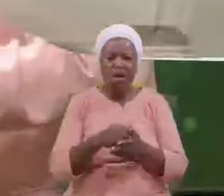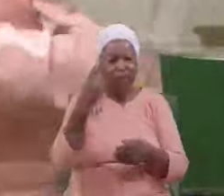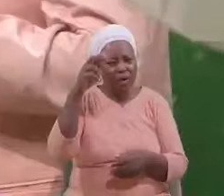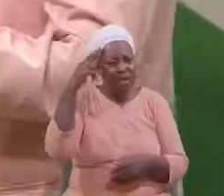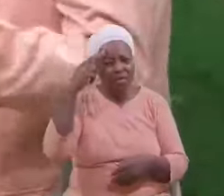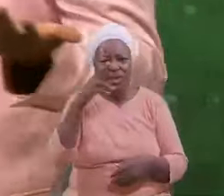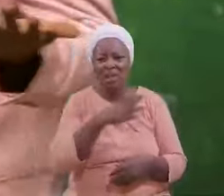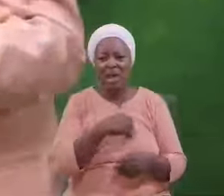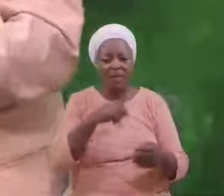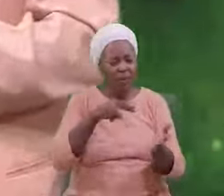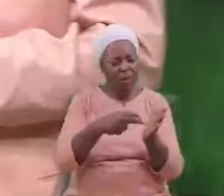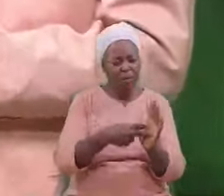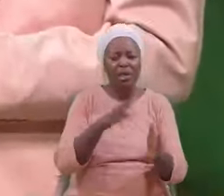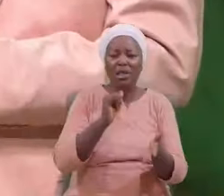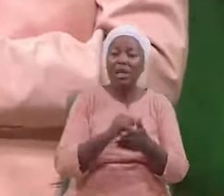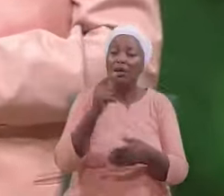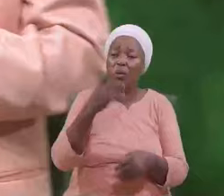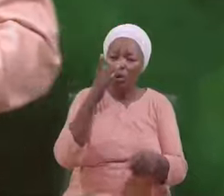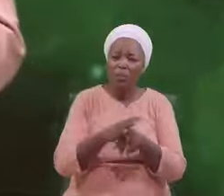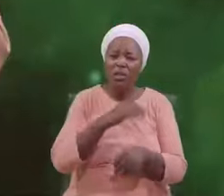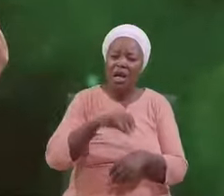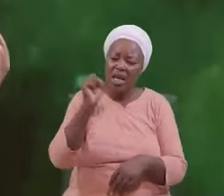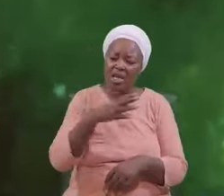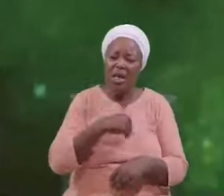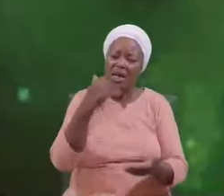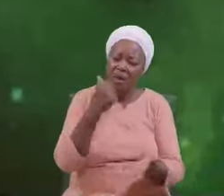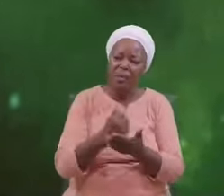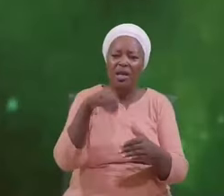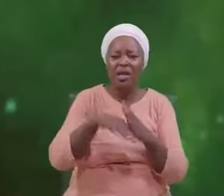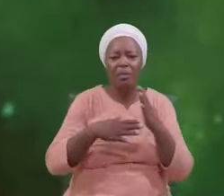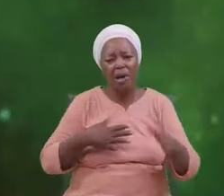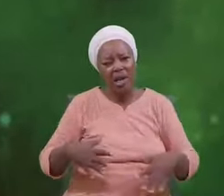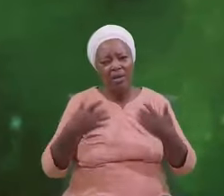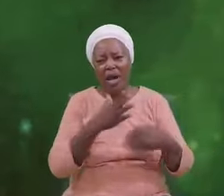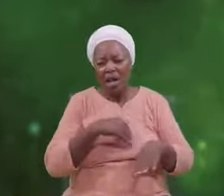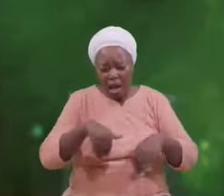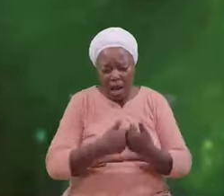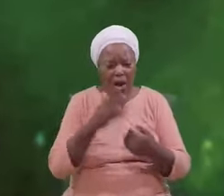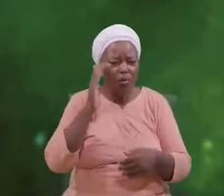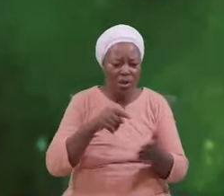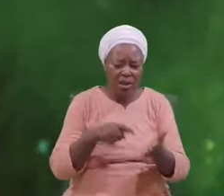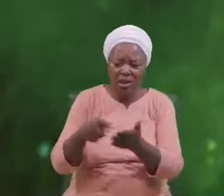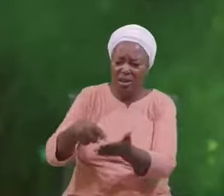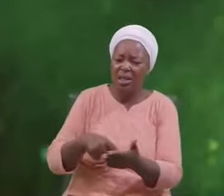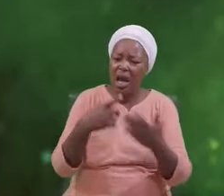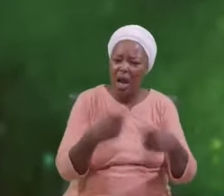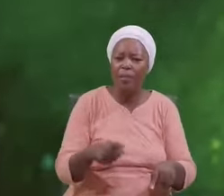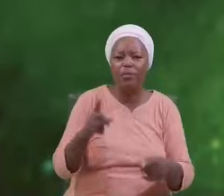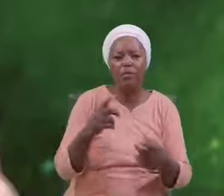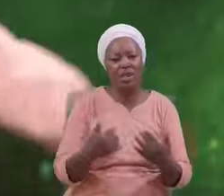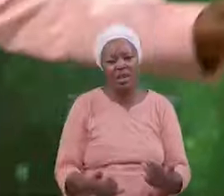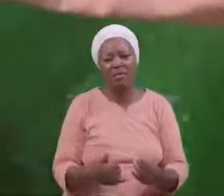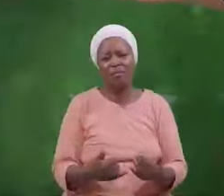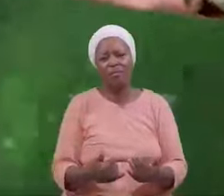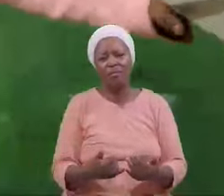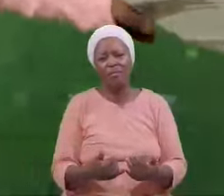promesses soient oui et amen dans ma vie. Comment ceci va arriver? Comment ceci va arriver maintenant? Si tu